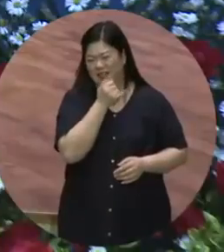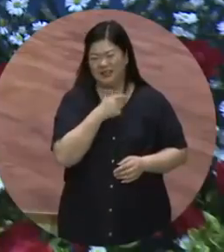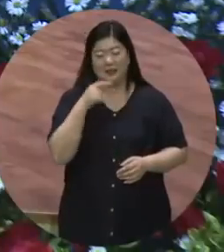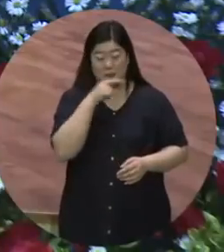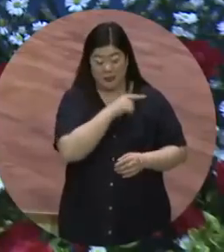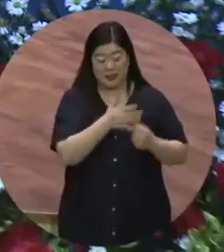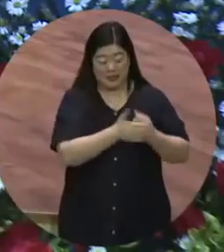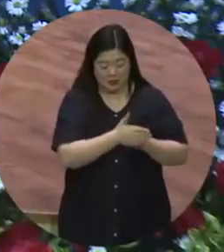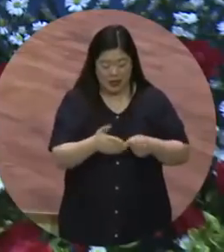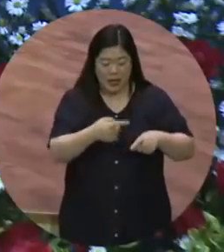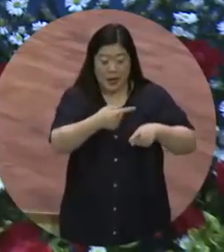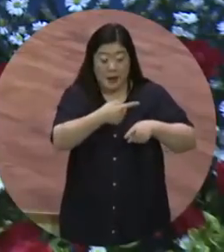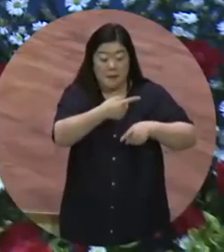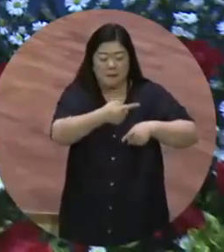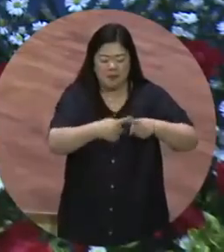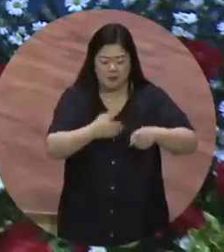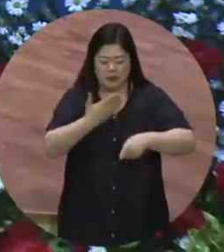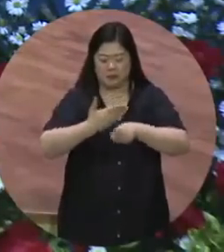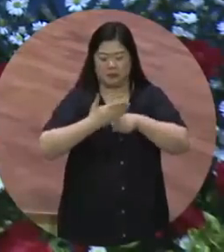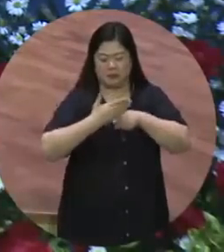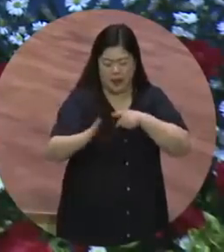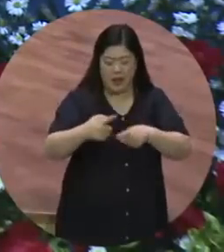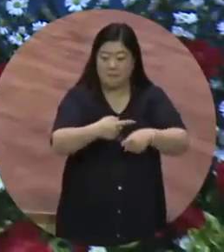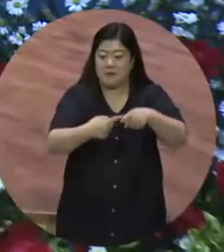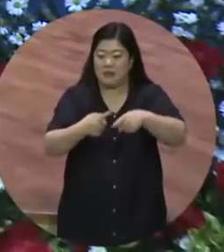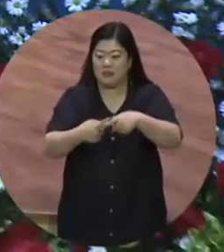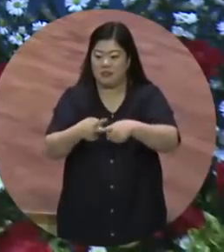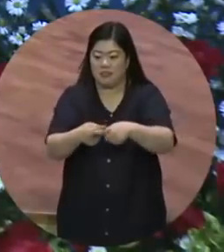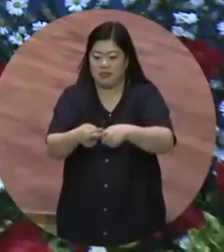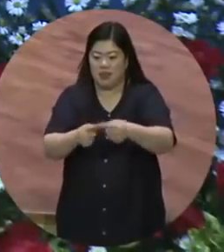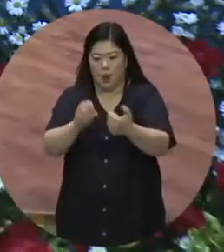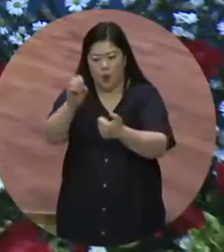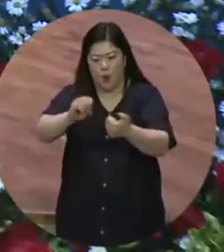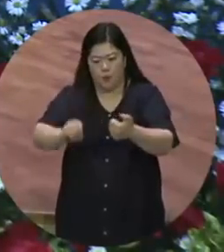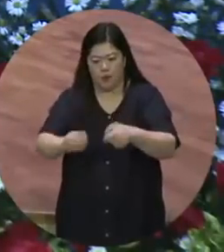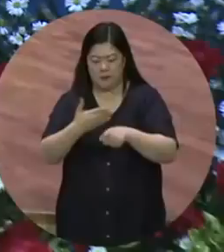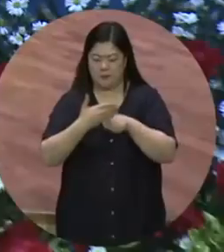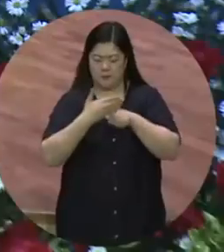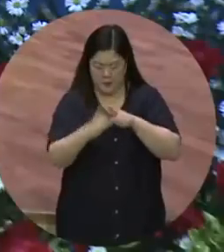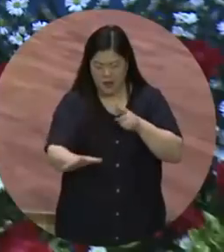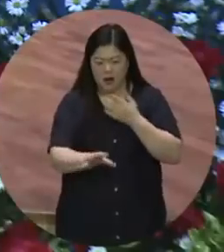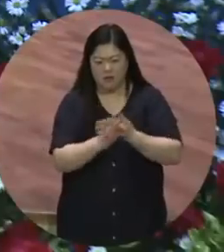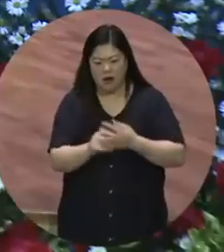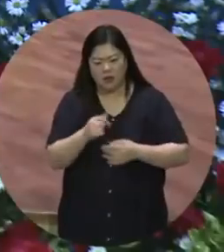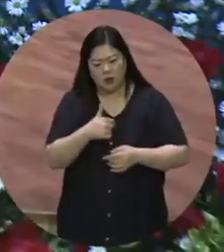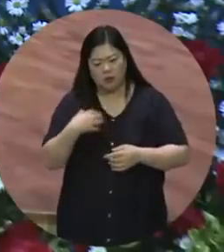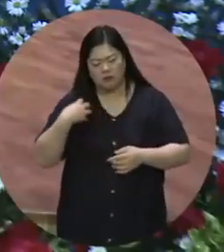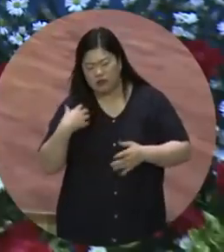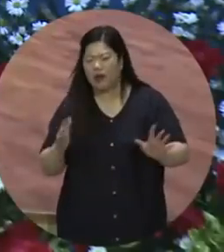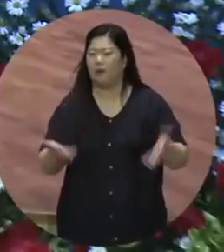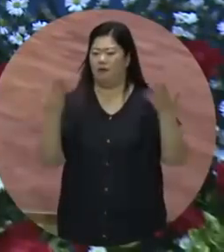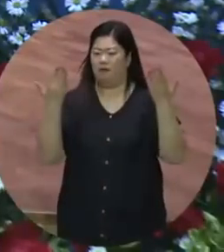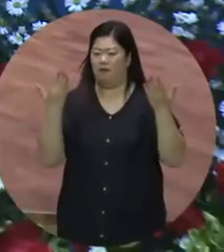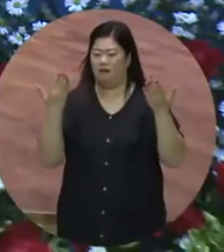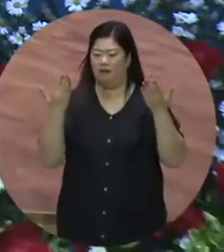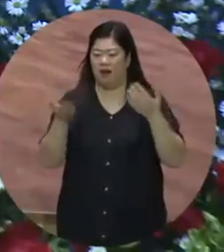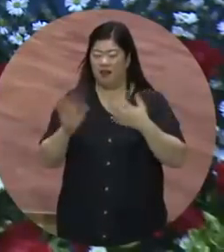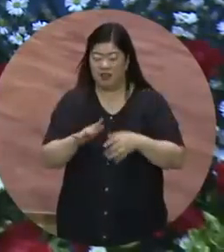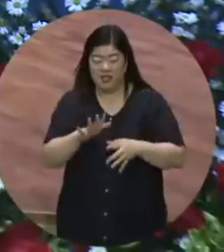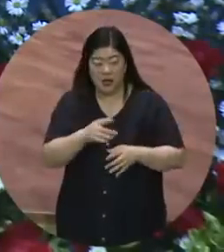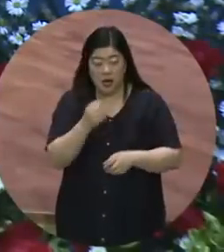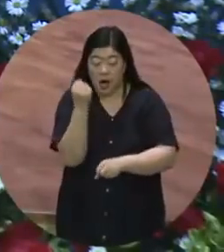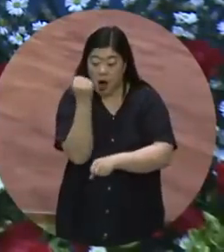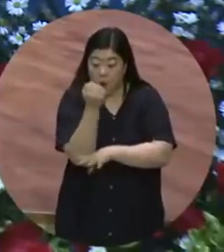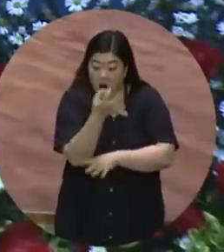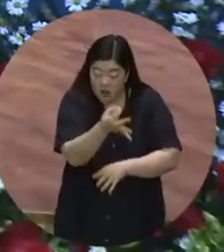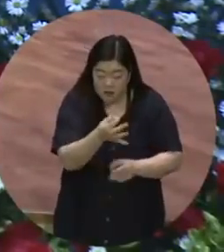이 경상비라든가 성교비라든가 활동하기가 그나마 그래도 좀 쉬울 텐데, 지금은 이거 원금